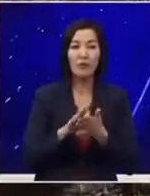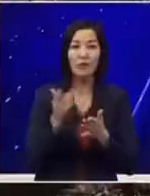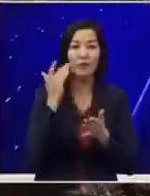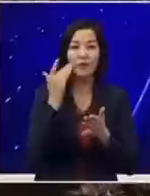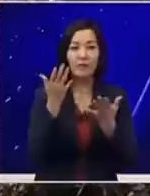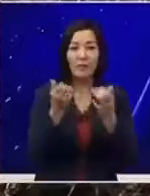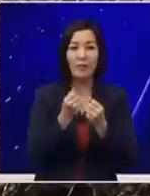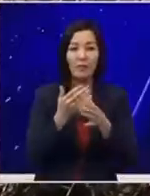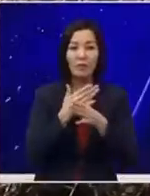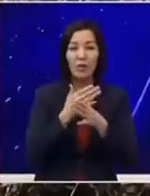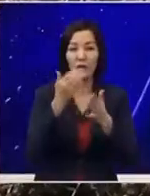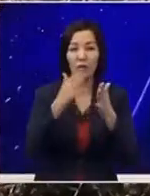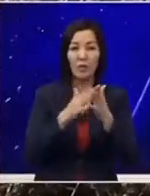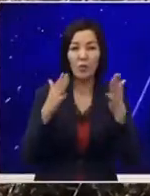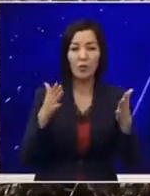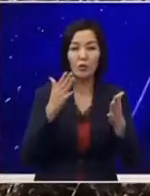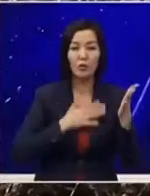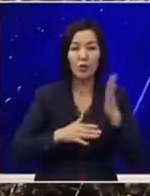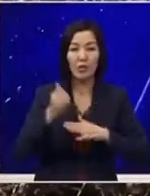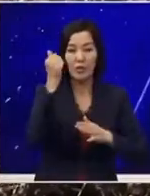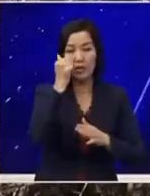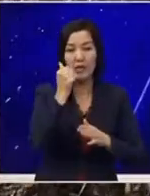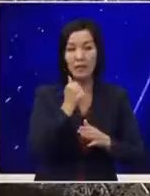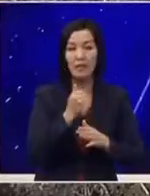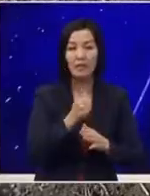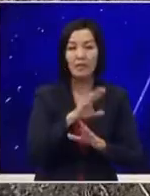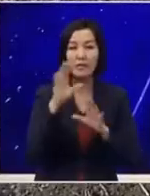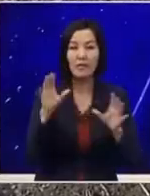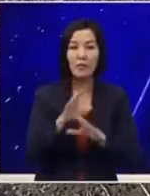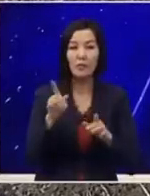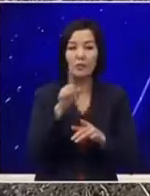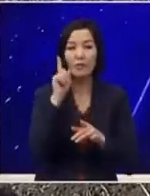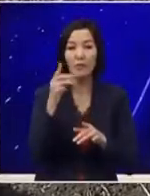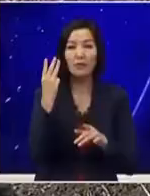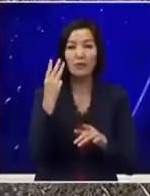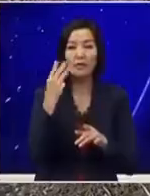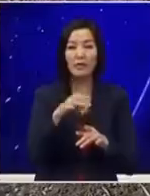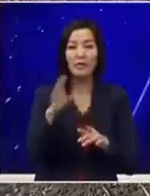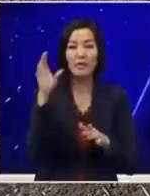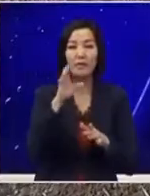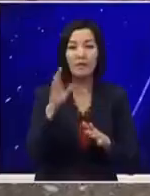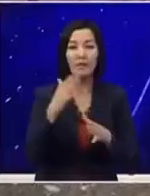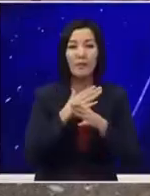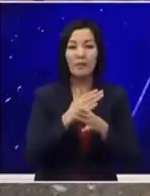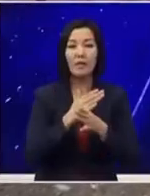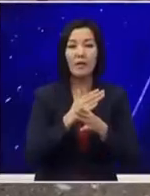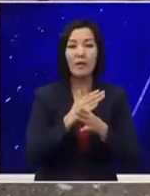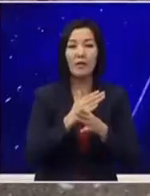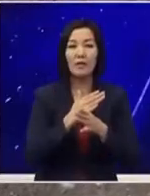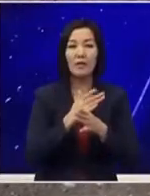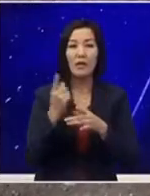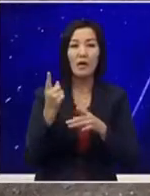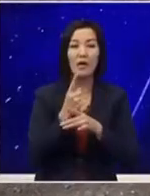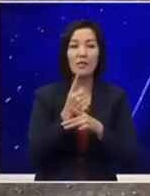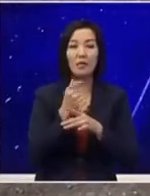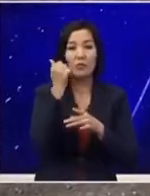и очень благодарна за то, что молодежь заботится о старшем поколении. Начиная с 30 сентября волонтеры помогают ветеранам и одиноким